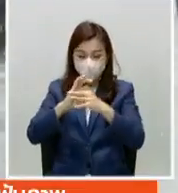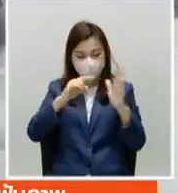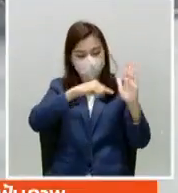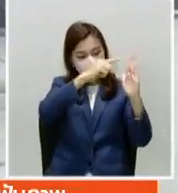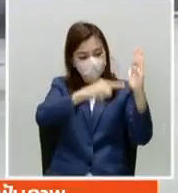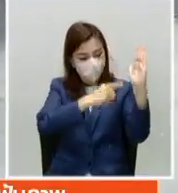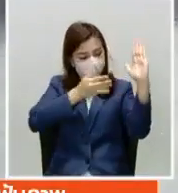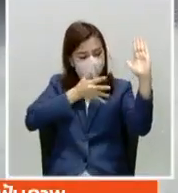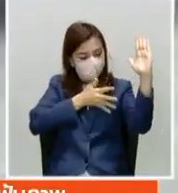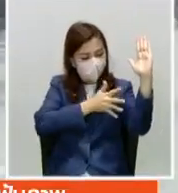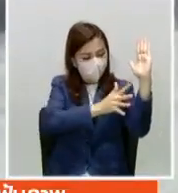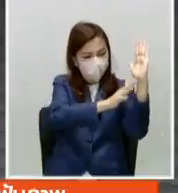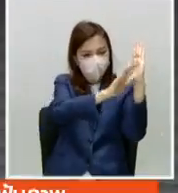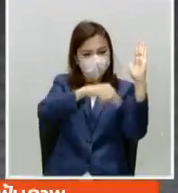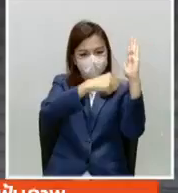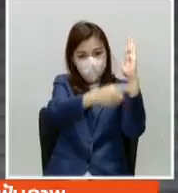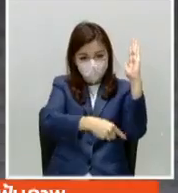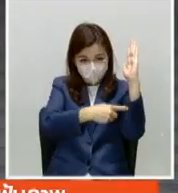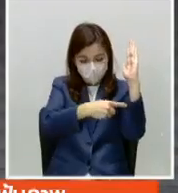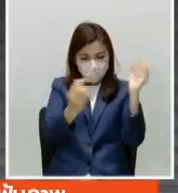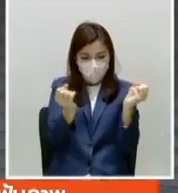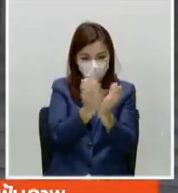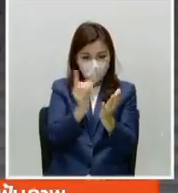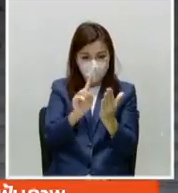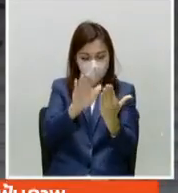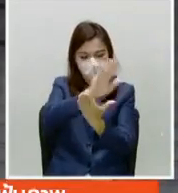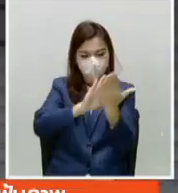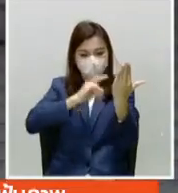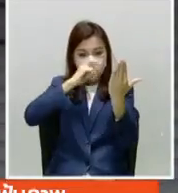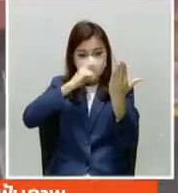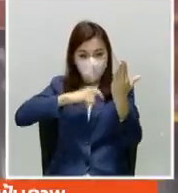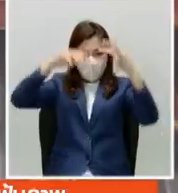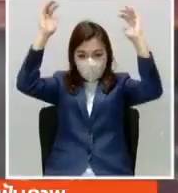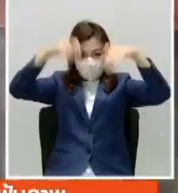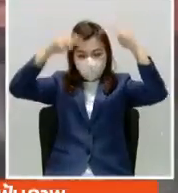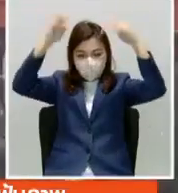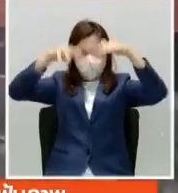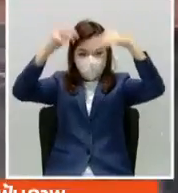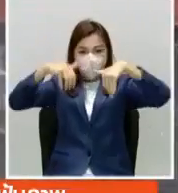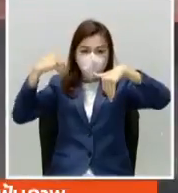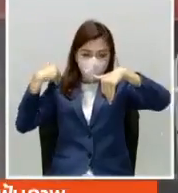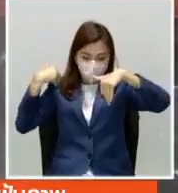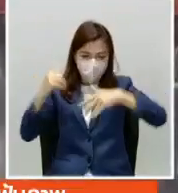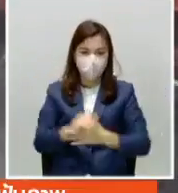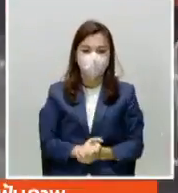ดามันประเทศไทยและอ่าวไทยซึ่งจะทำให้ประเทศไทยยังคงมีฝนตกหนักบางแห่ง